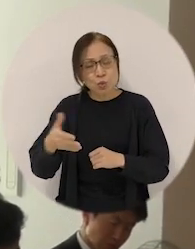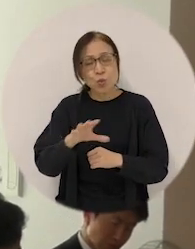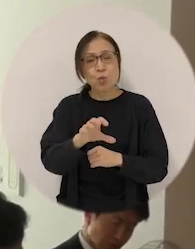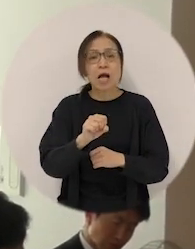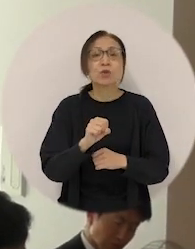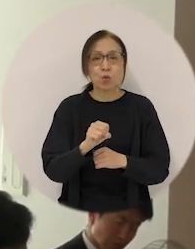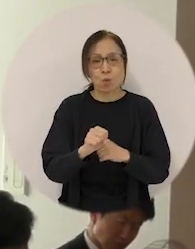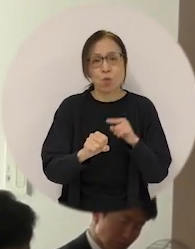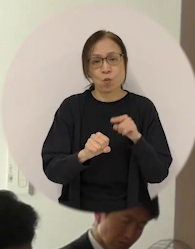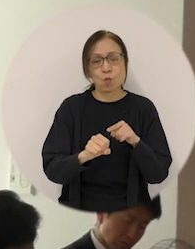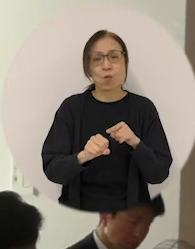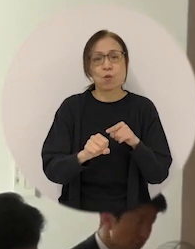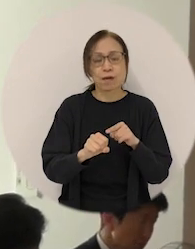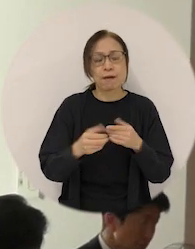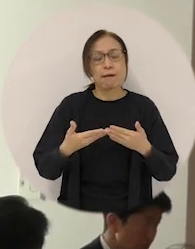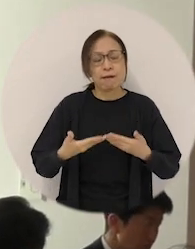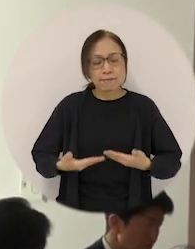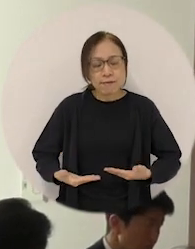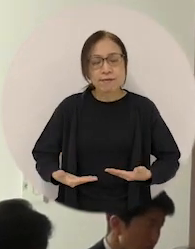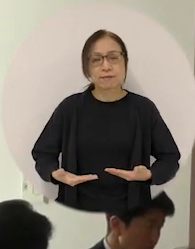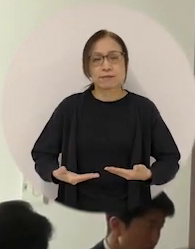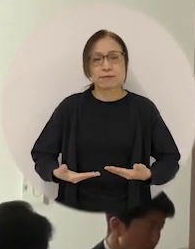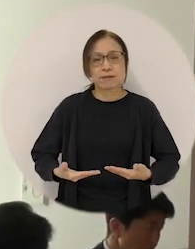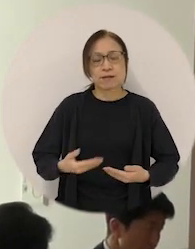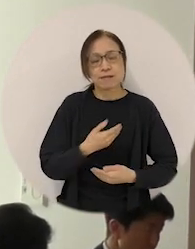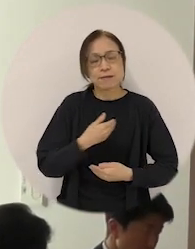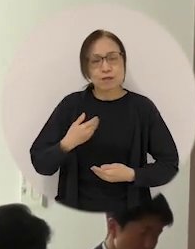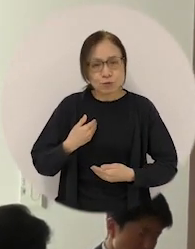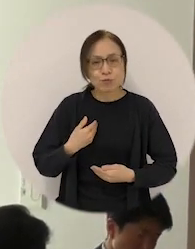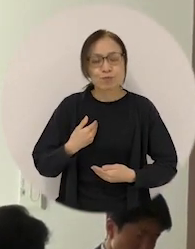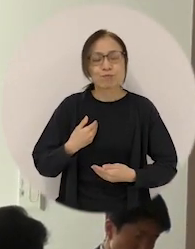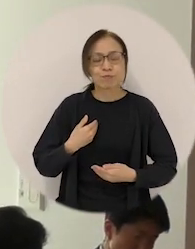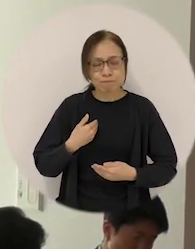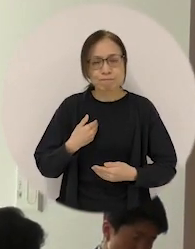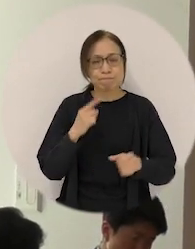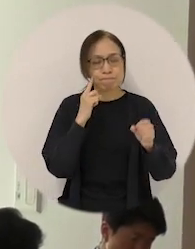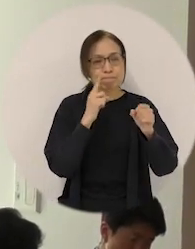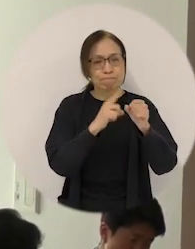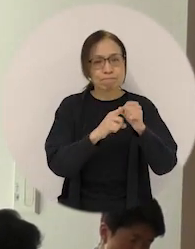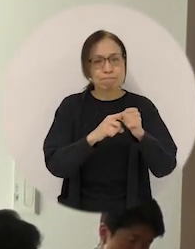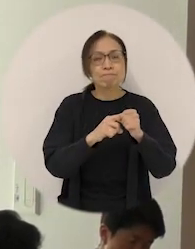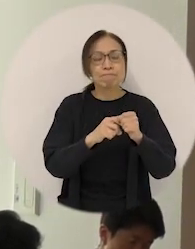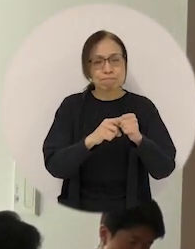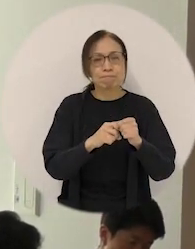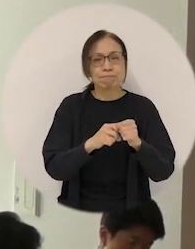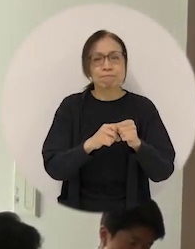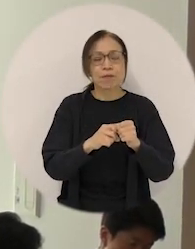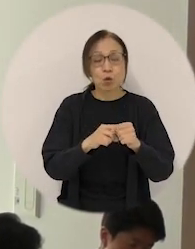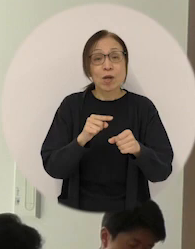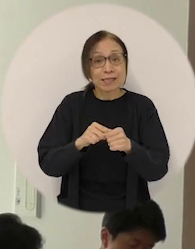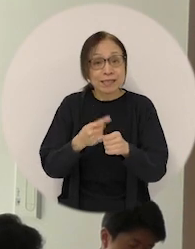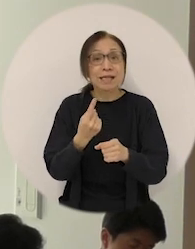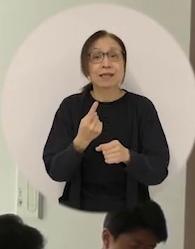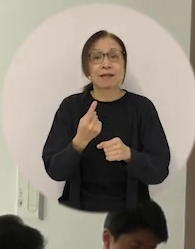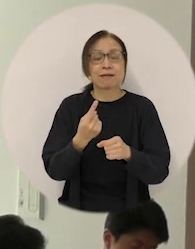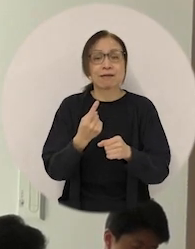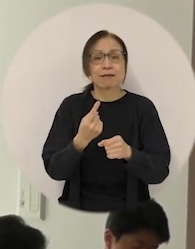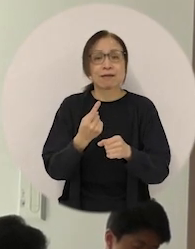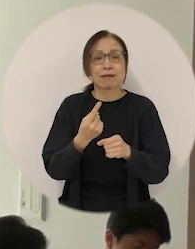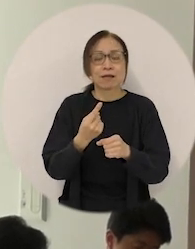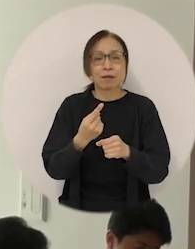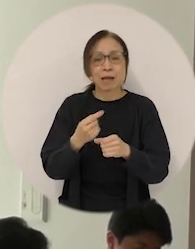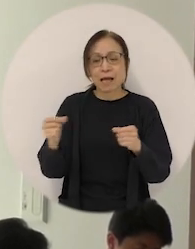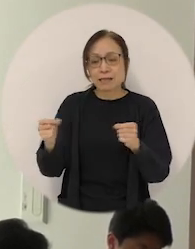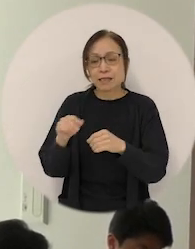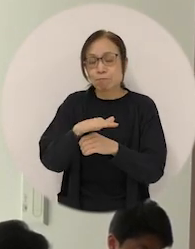が、安定的に行われる目処がつきましたので、それを契機といたしまして、近隣の